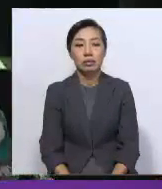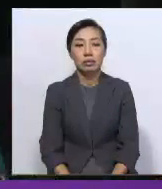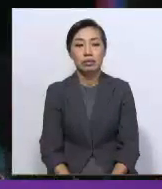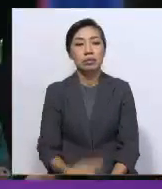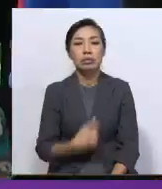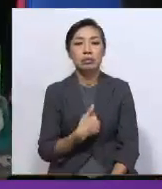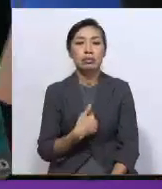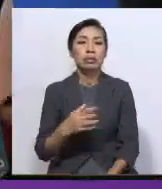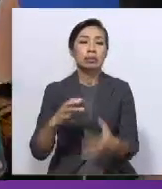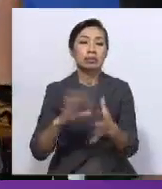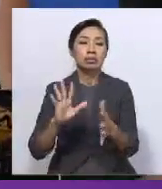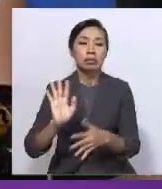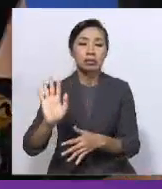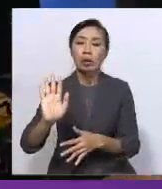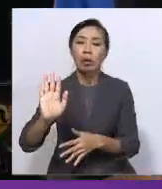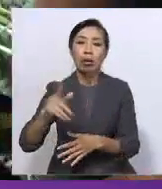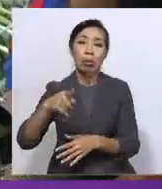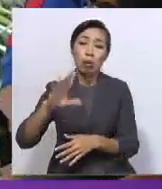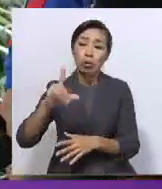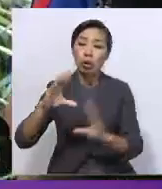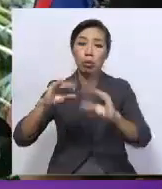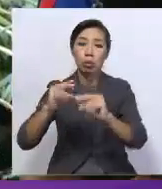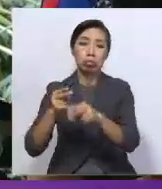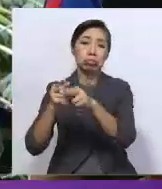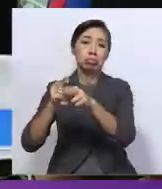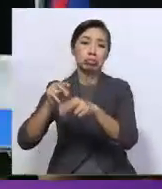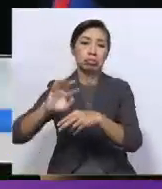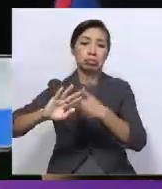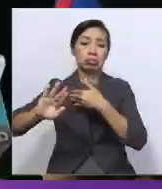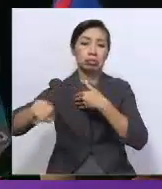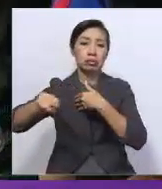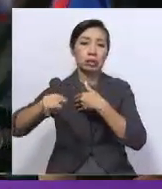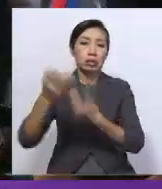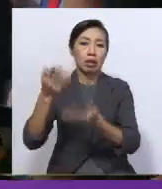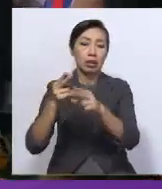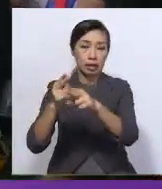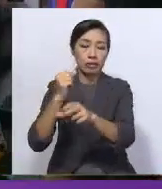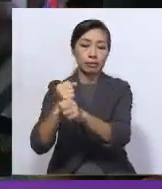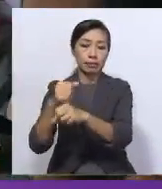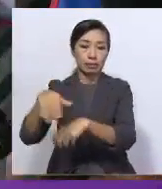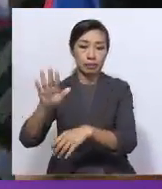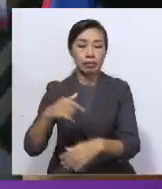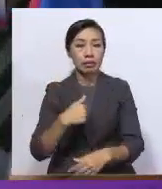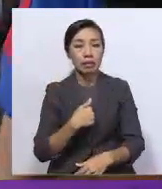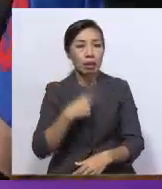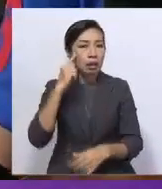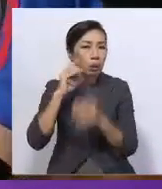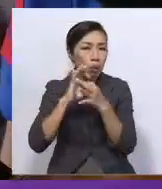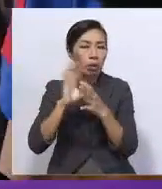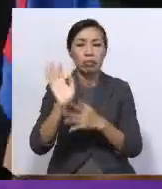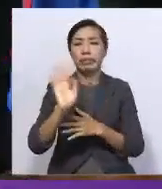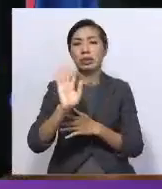เมื่อก็เรื่องของเขาจะประชุมก็เรื่องของเขาว่าไปโอ้ยไม่ต้องห่วงหรอก